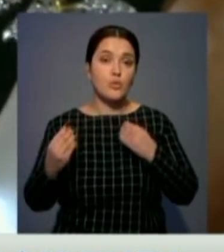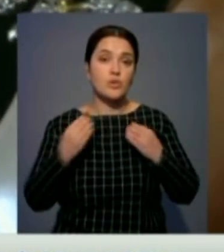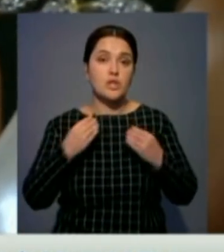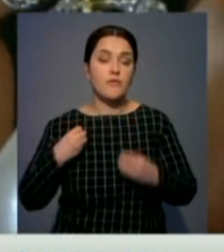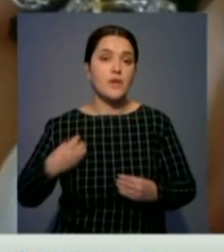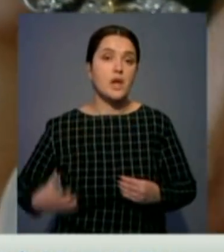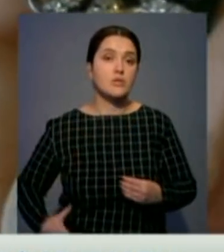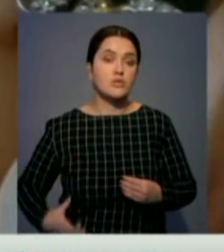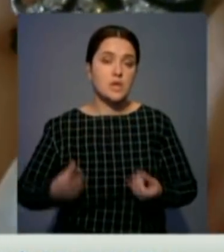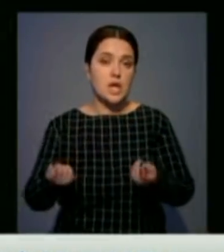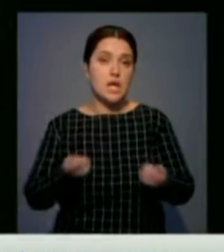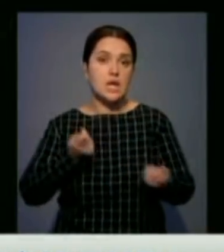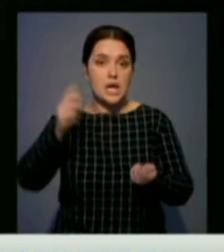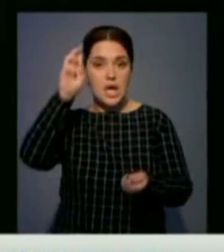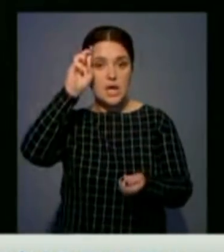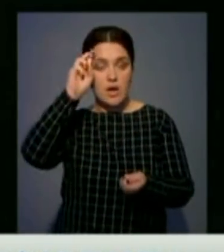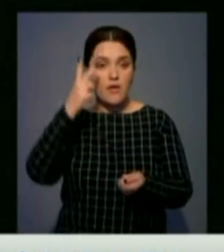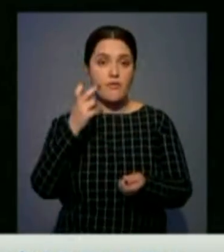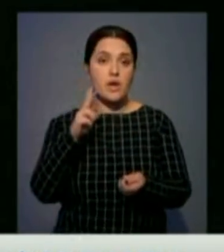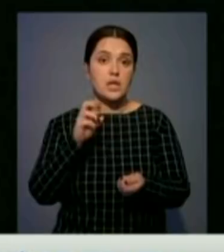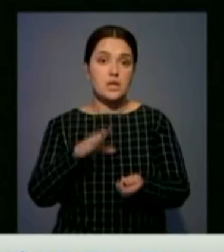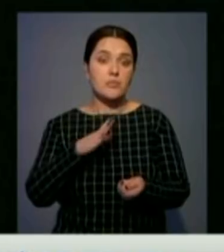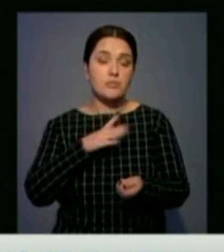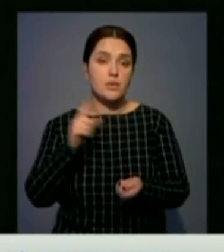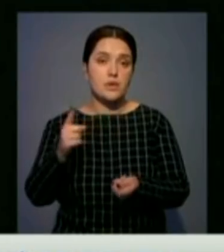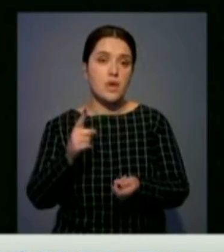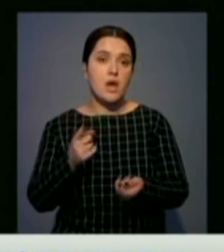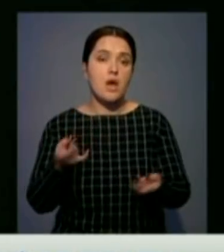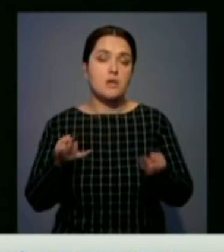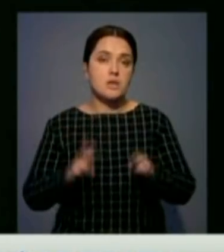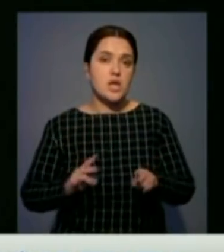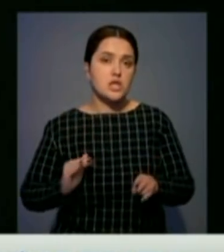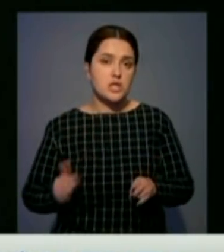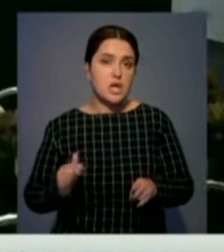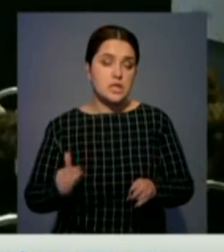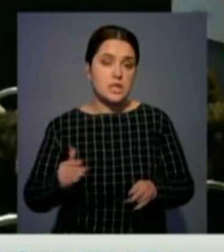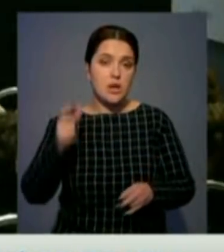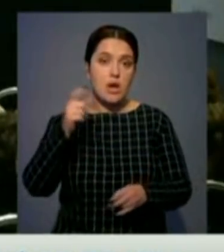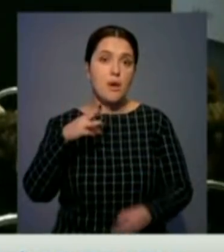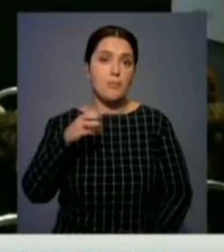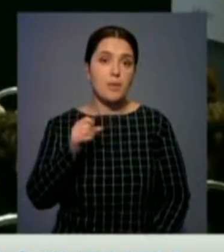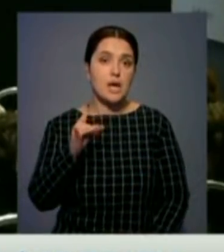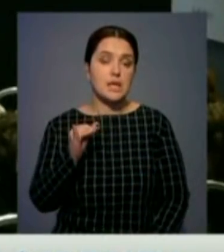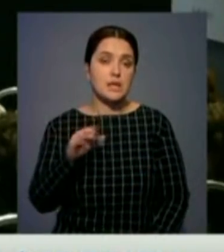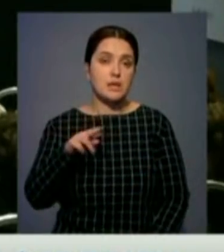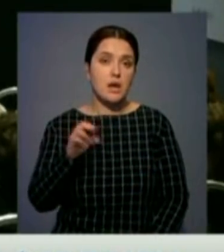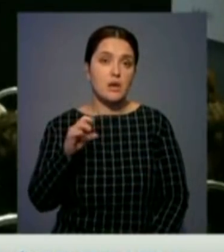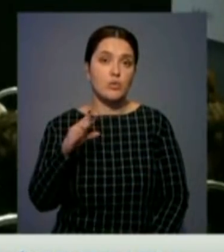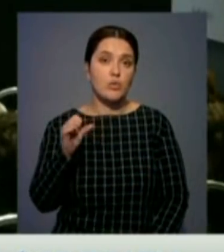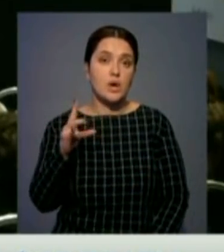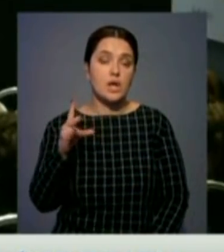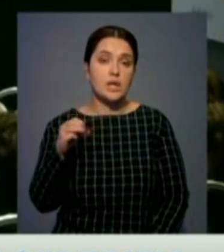Отмечу, украшения французской королевы на протяжении 200 лет находились в частной коллекции. Мария Антуанетта,